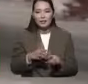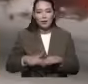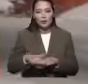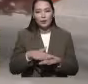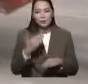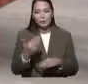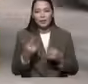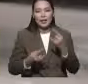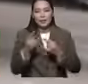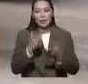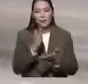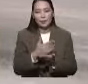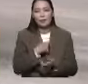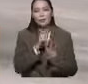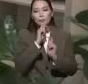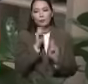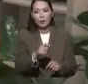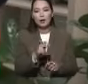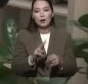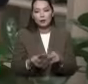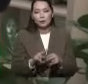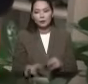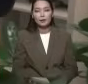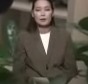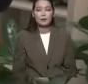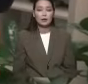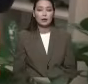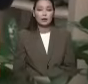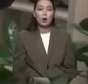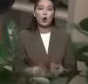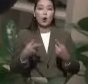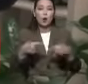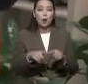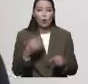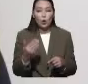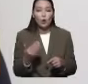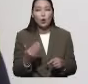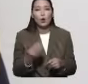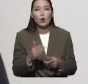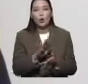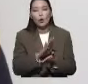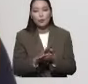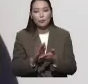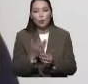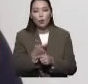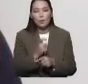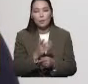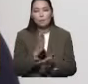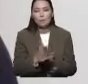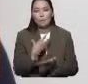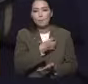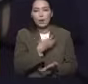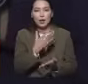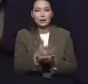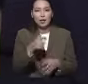да менің атымнан сыйлық қабыл алыңыз. Рахмет айту қоғамдағы коммуникацияның сапасына тікелей әсер етеді, дейді психолог. Сонымен